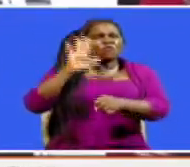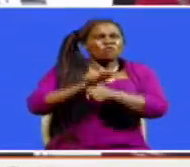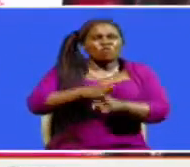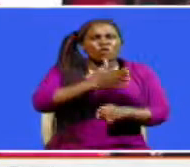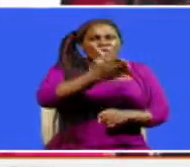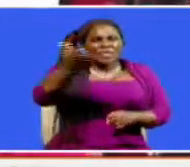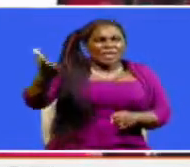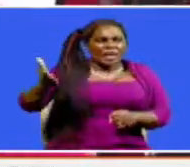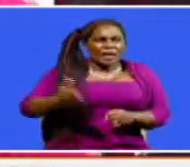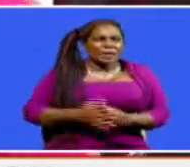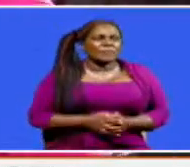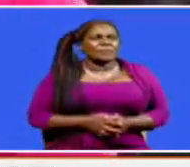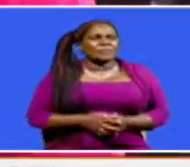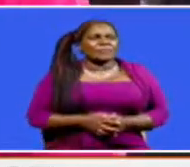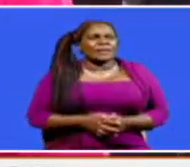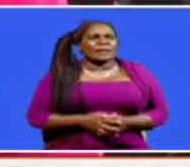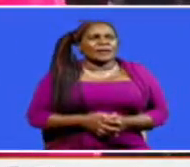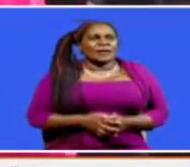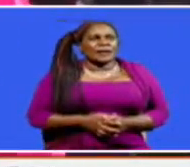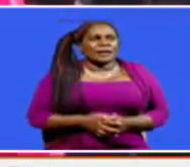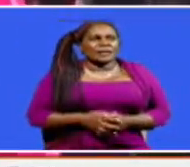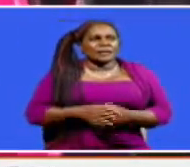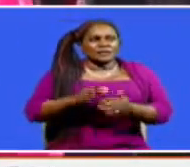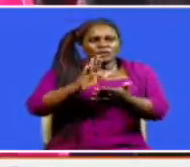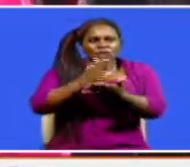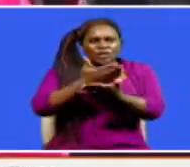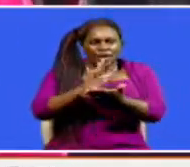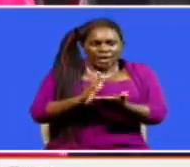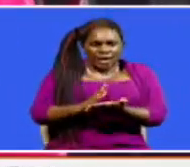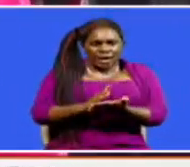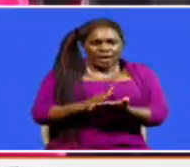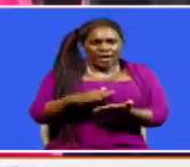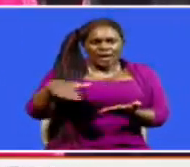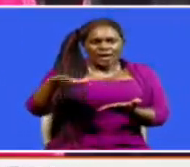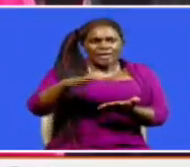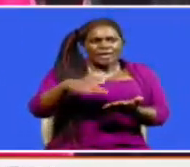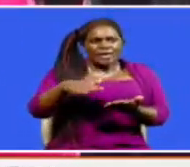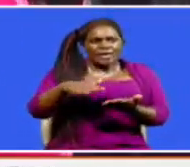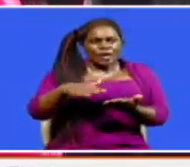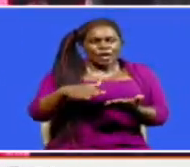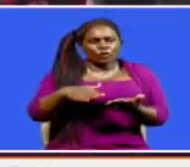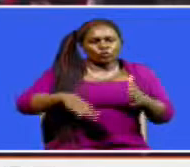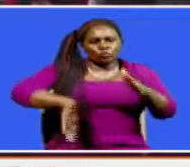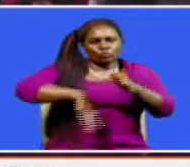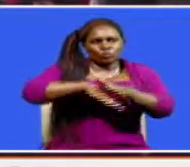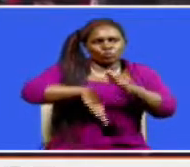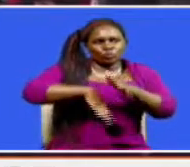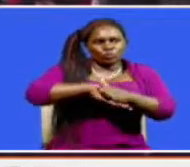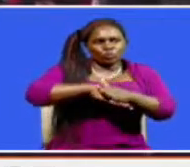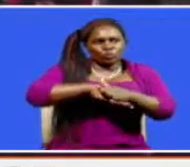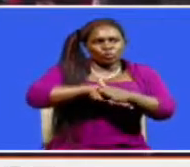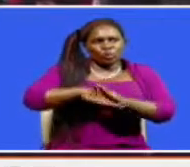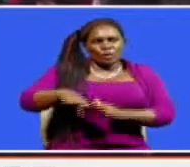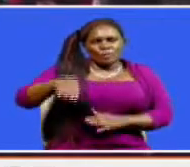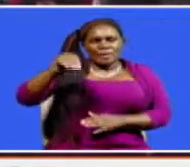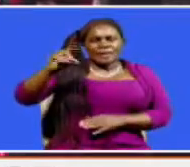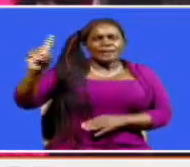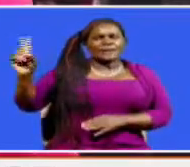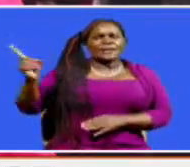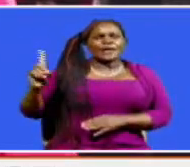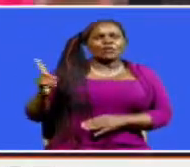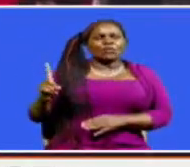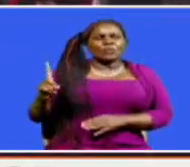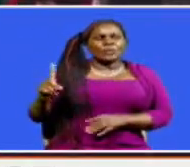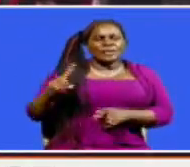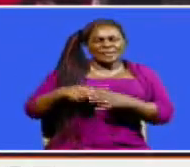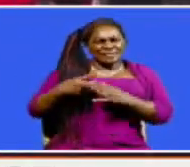mahali. Uganda waligawa mahali za kucheza mpira. Hapo walichukua Nairobi